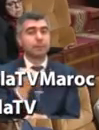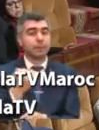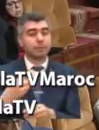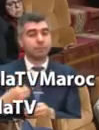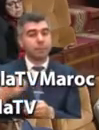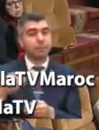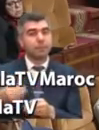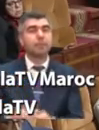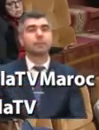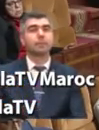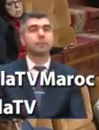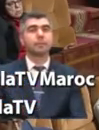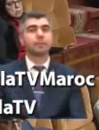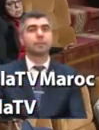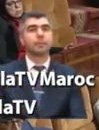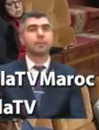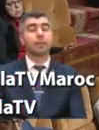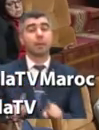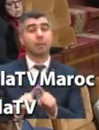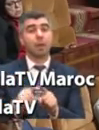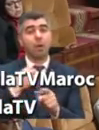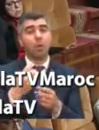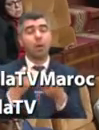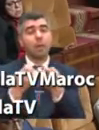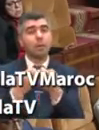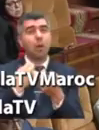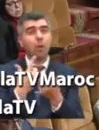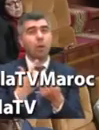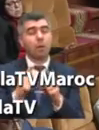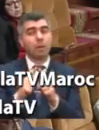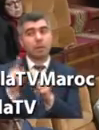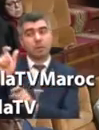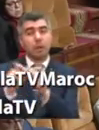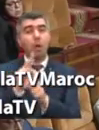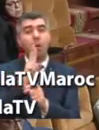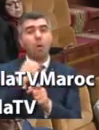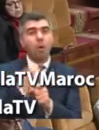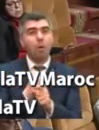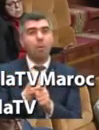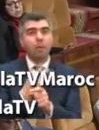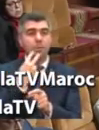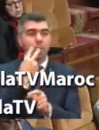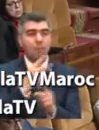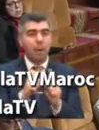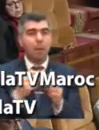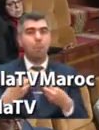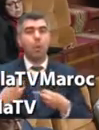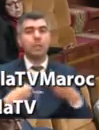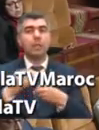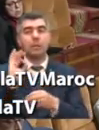التوصيات نقدروا نقولوا اننا في المثل يكون واحد الاعداد ديال مخطط حكومي حول الموارد البشريه اللي كتقودوا المديريه ديال الموارد